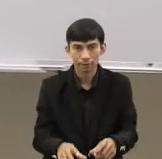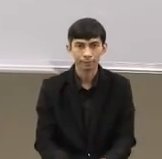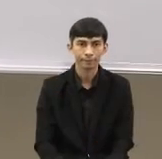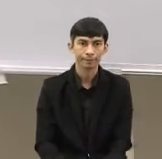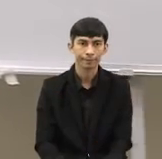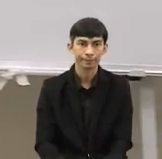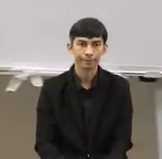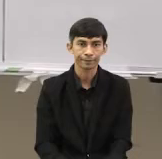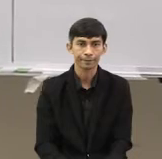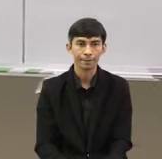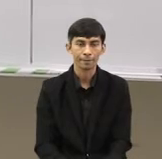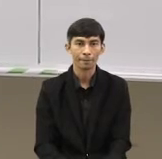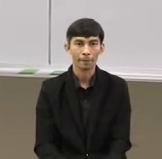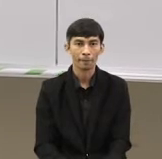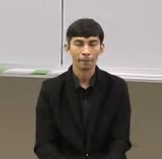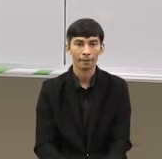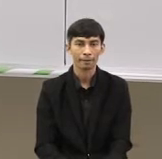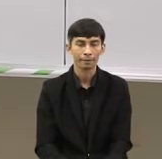chà